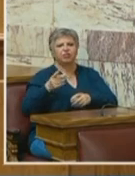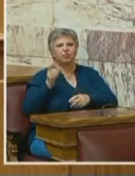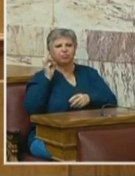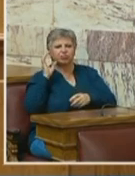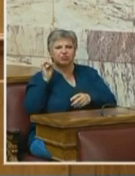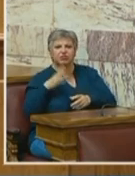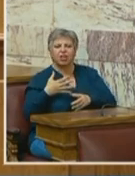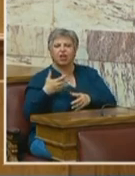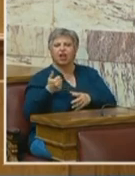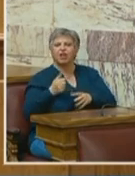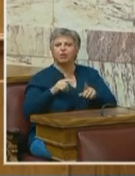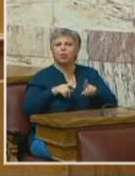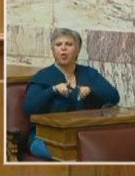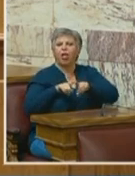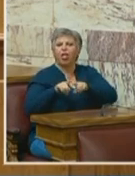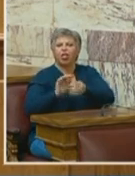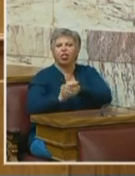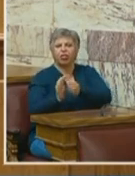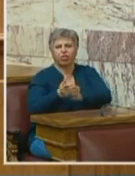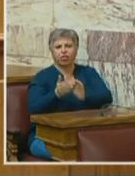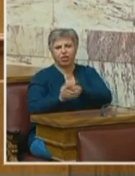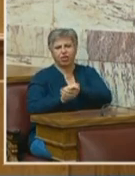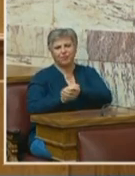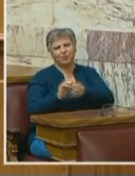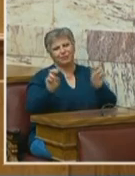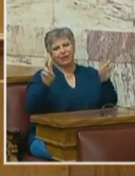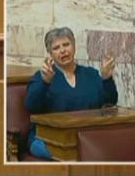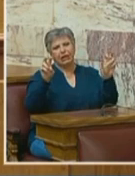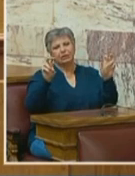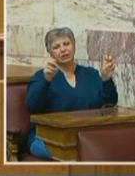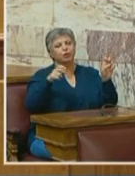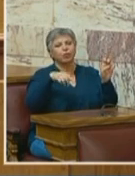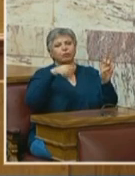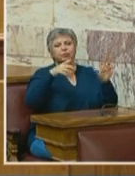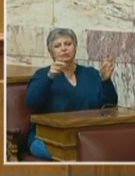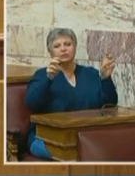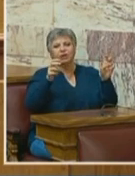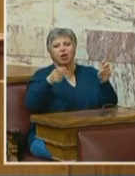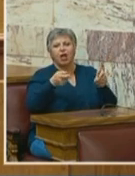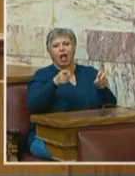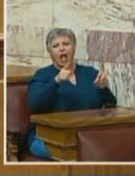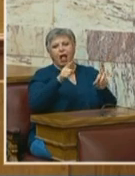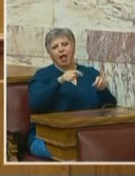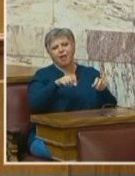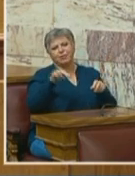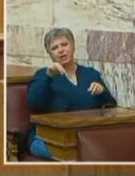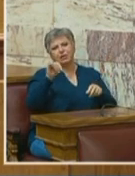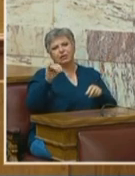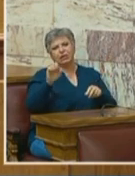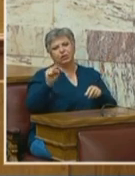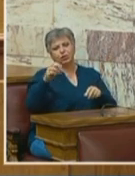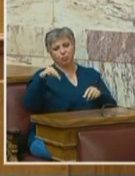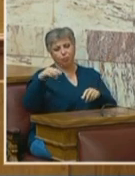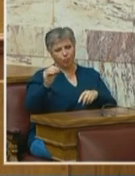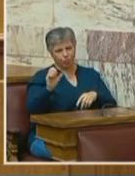σας τραγικές επιλογές και δυστυχώς συνεχίζετε ακάθεκτα στον ίδιο δρόμο. Ακόμα και σήμερα που μιλάμε για τη